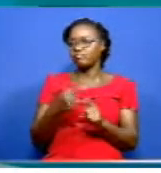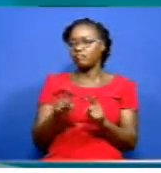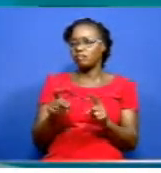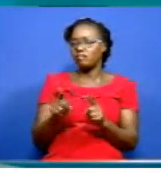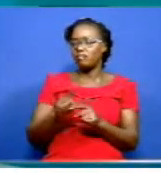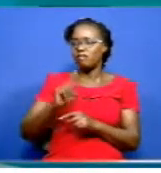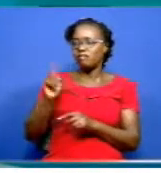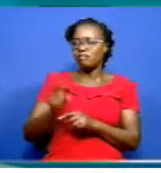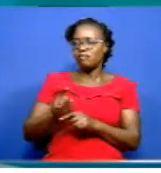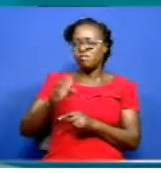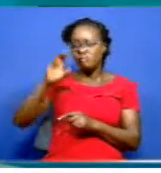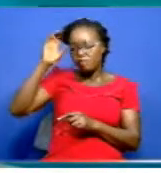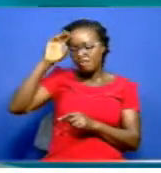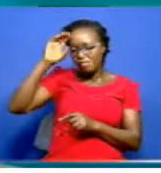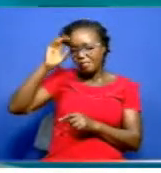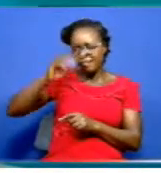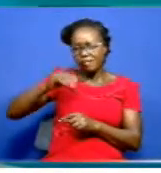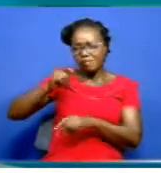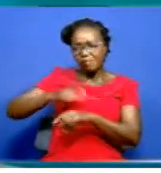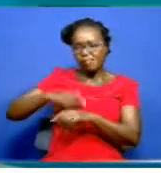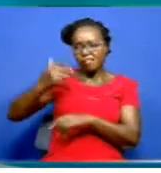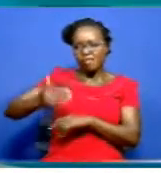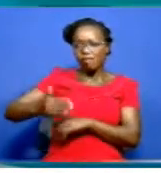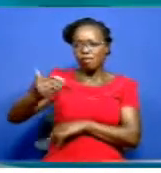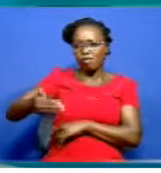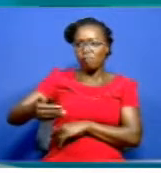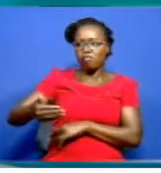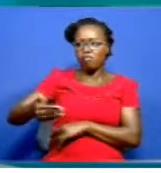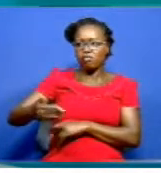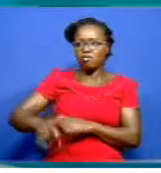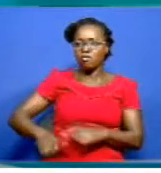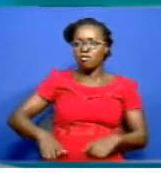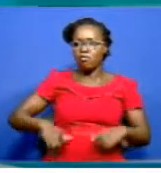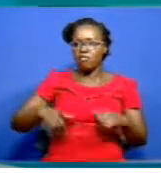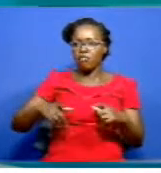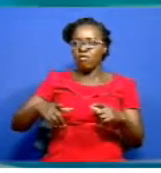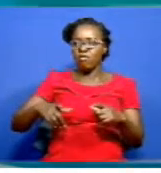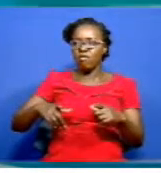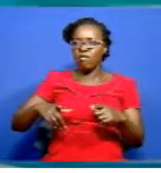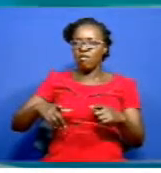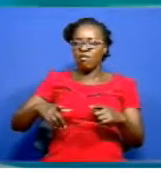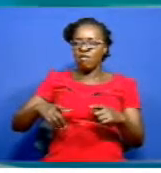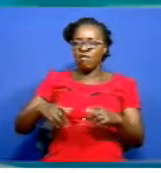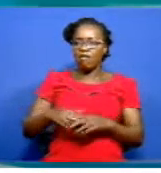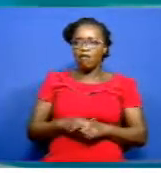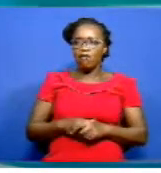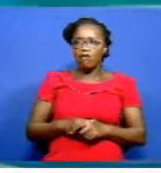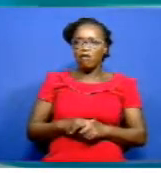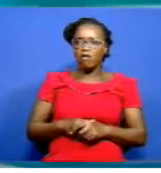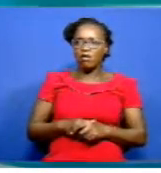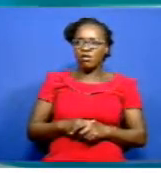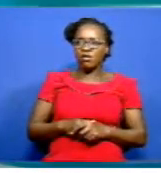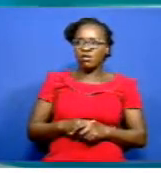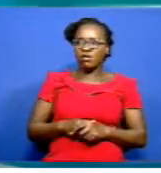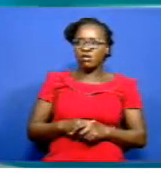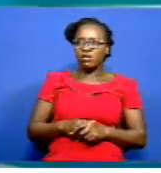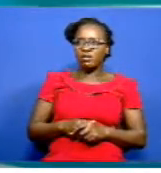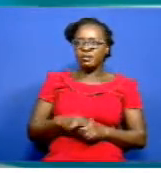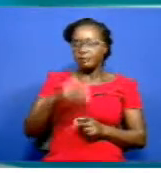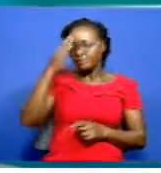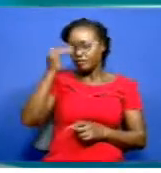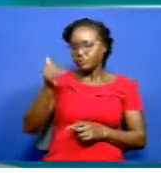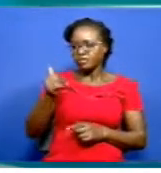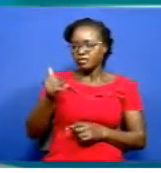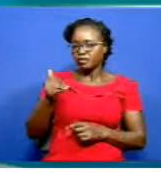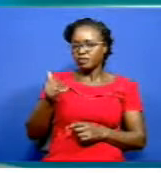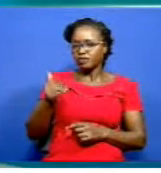lazima azingatie mara kwa mara kwa maisha yake vile anavyoendelea, kwa sababu maisha sio